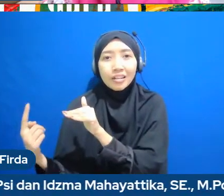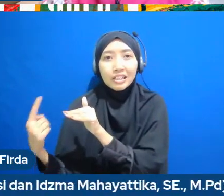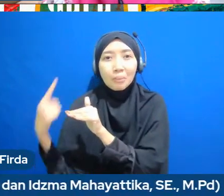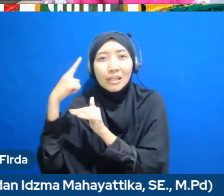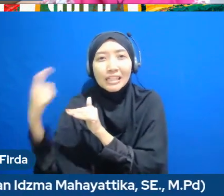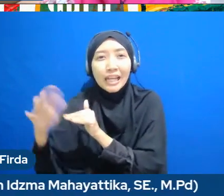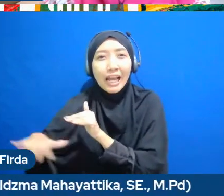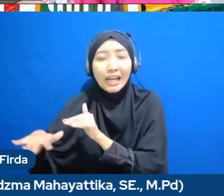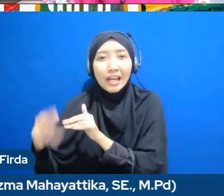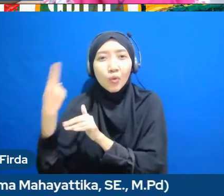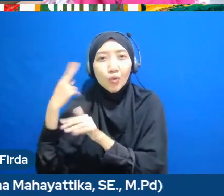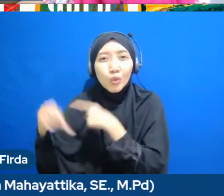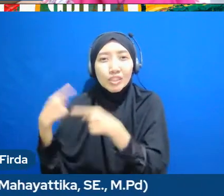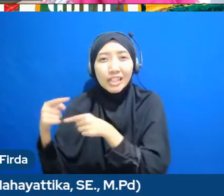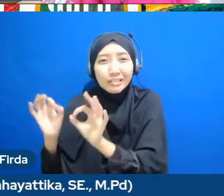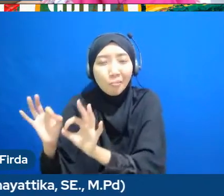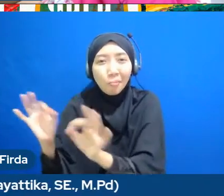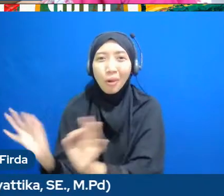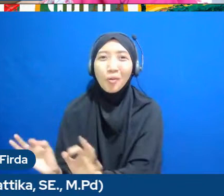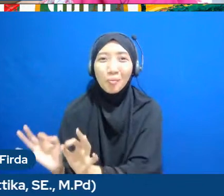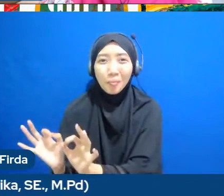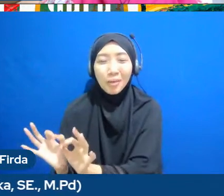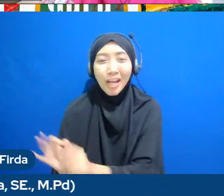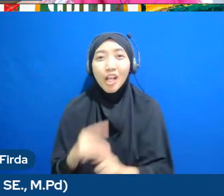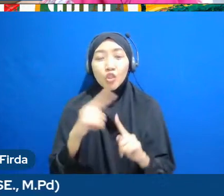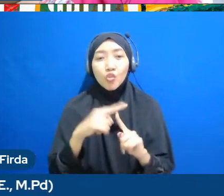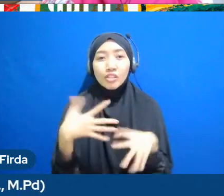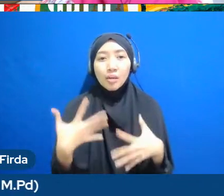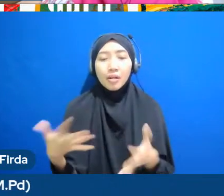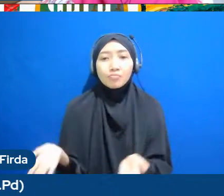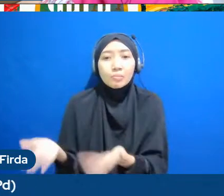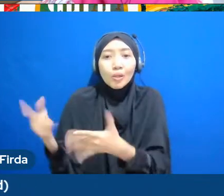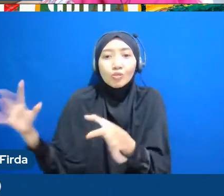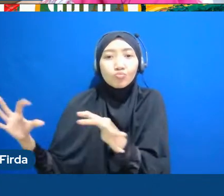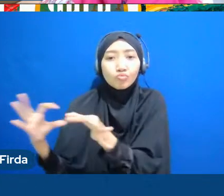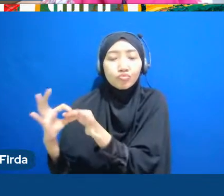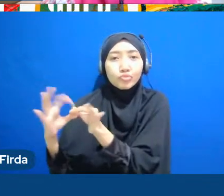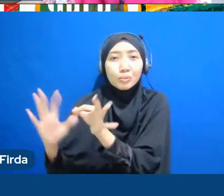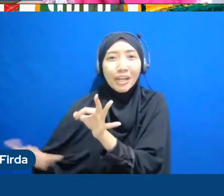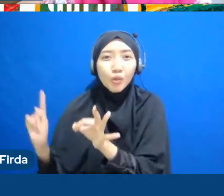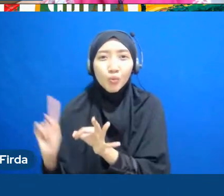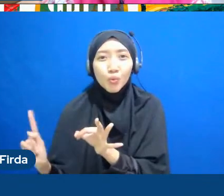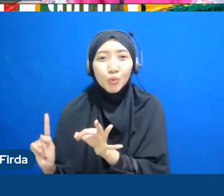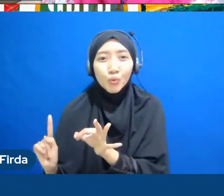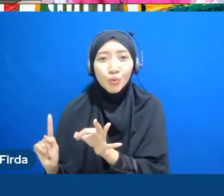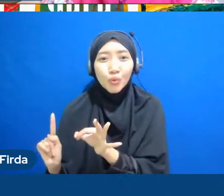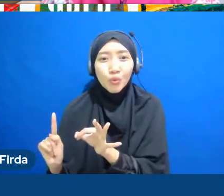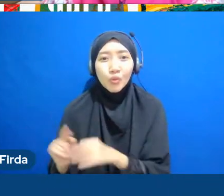gitu. Iya. Makanya PR-nya adalah bangun relasi dengan baik dulu. Nanti dia akan lebih mudah.